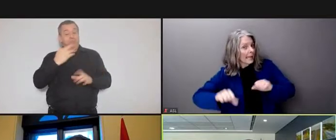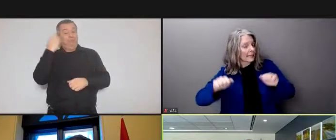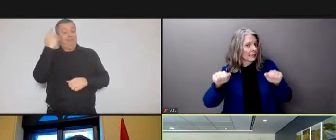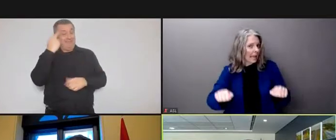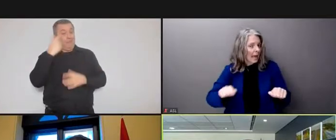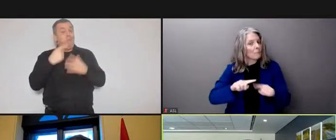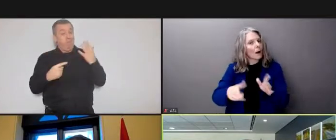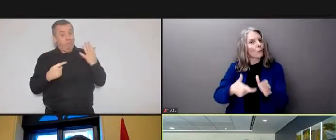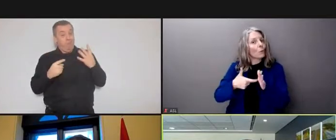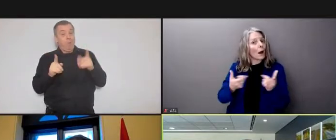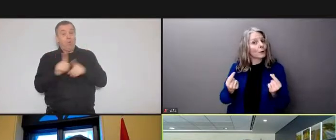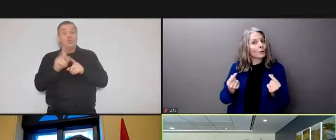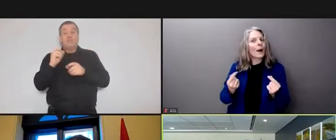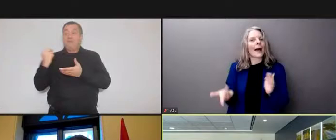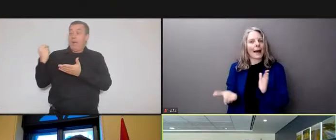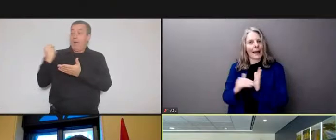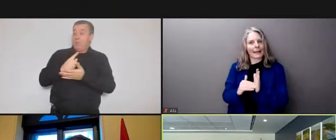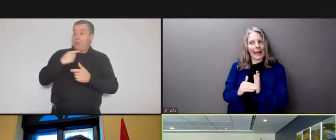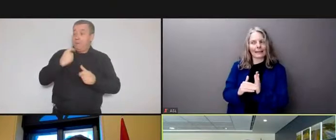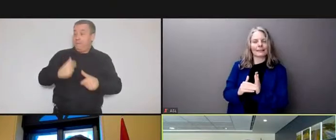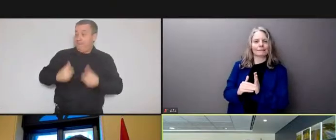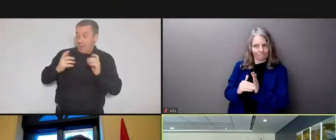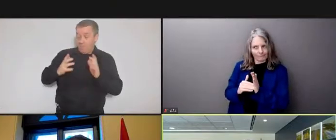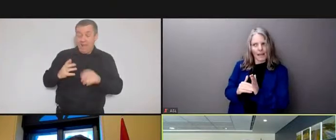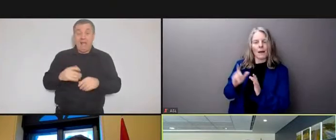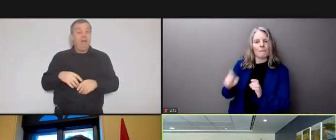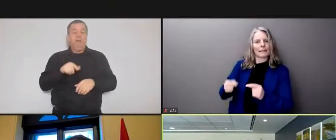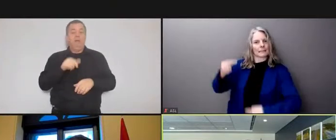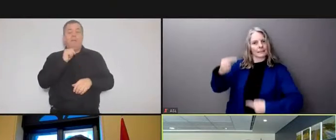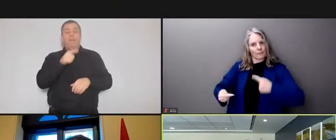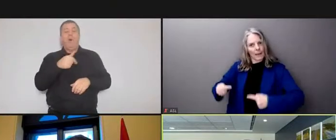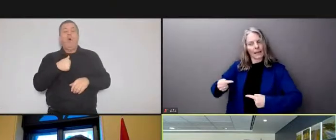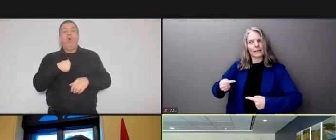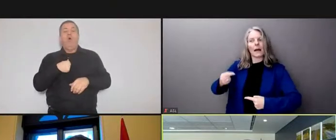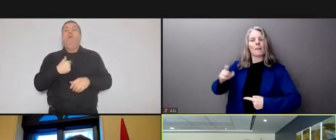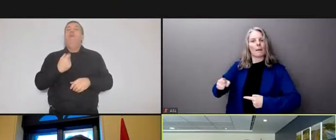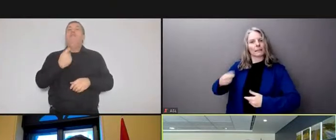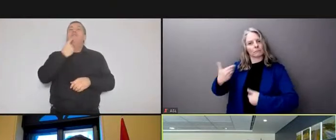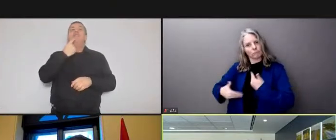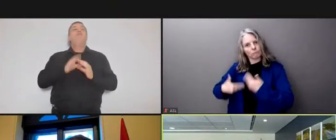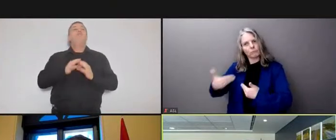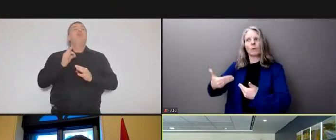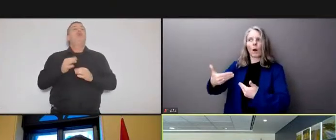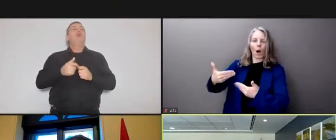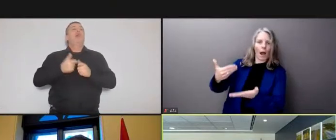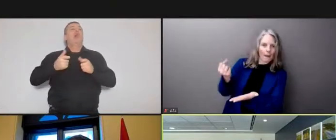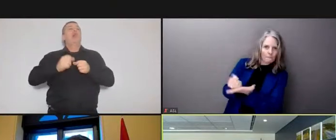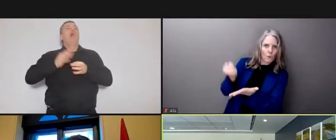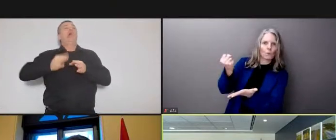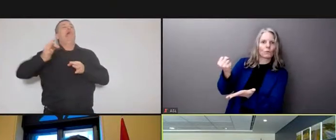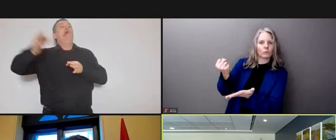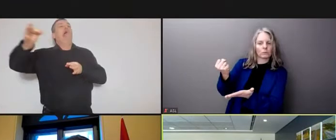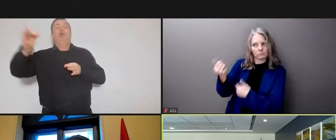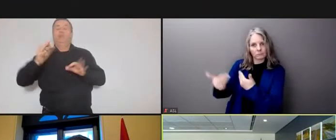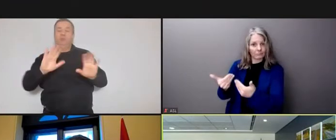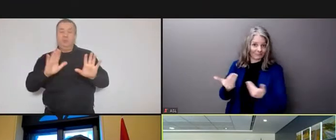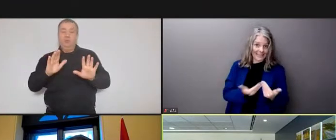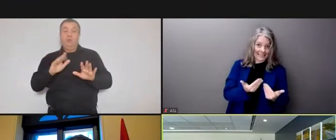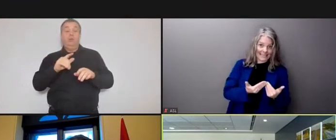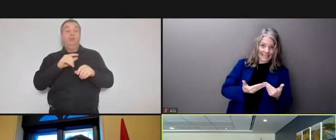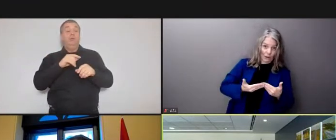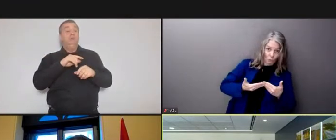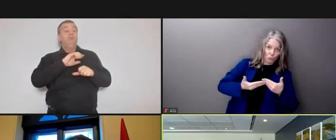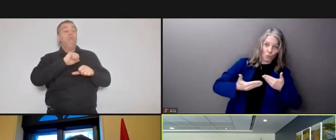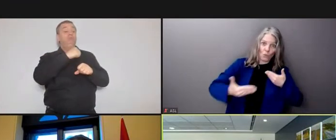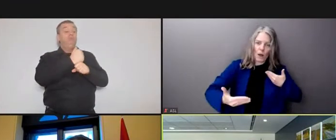et l'approbation du Parlement donc ce n'est pas quelque chose qu'on pourrait faire facilement donc la nature de la loi sur les mesures d